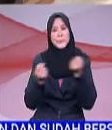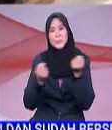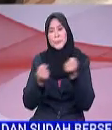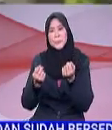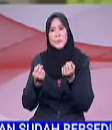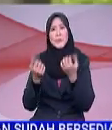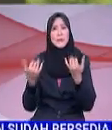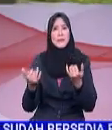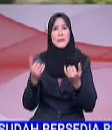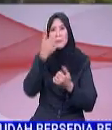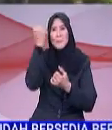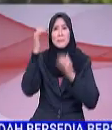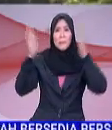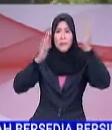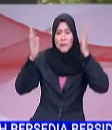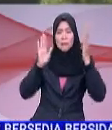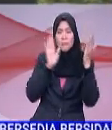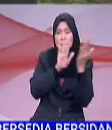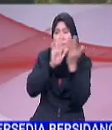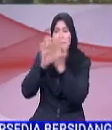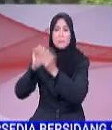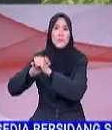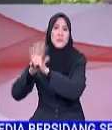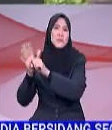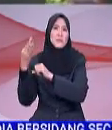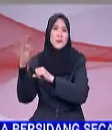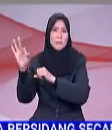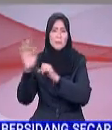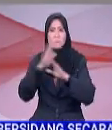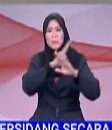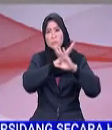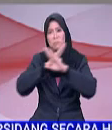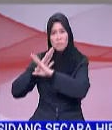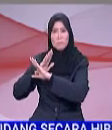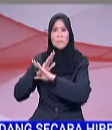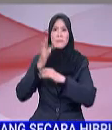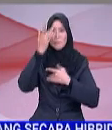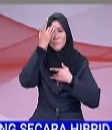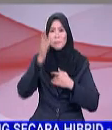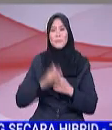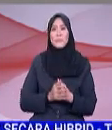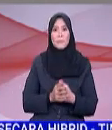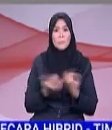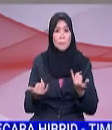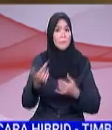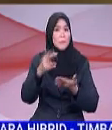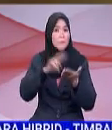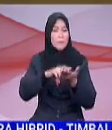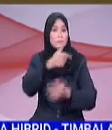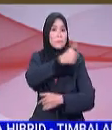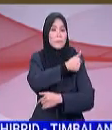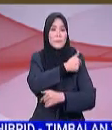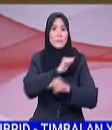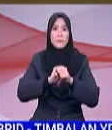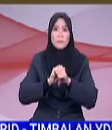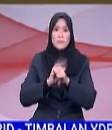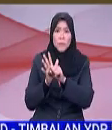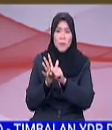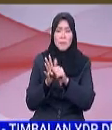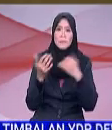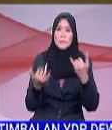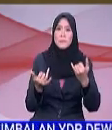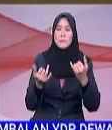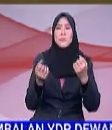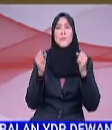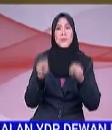semasa negara menghadapi pandemik COVID-19. Datuk Chin berharap pendaftaran suntikan vaksin dalam kalangan pemandu berkenaan